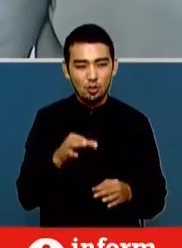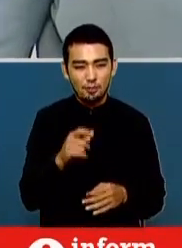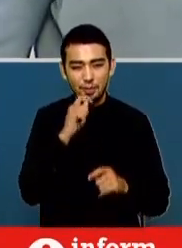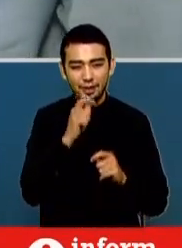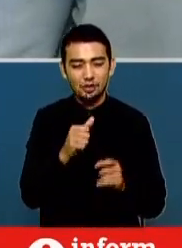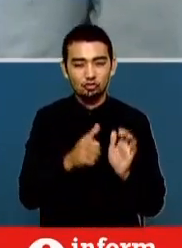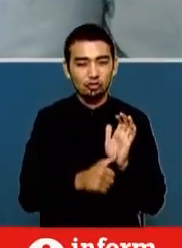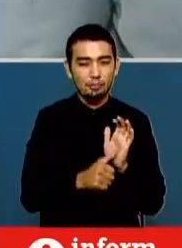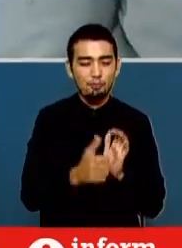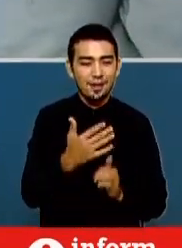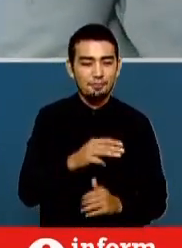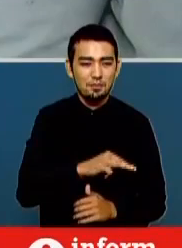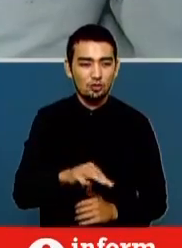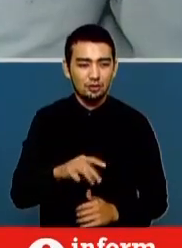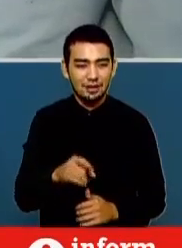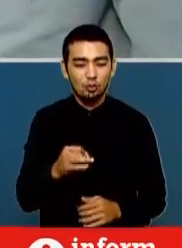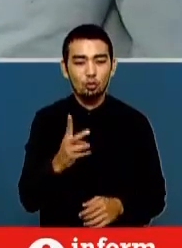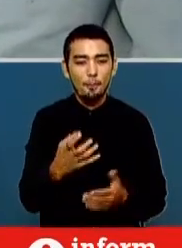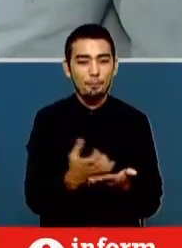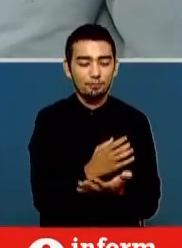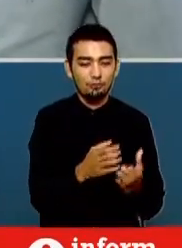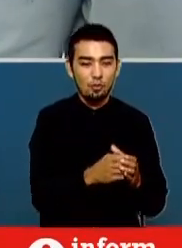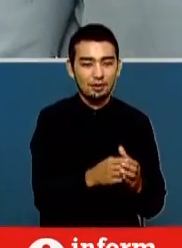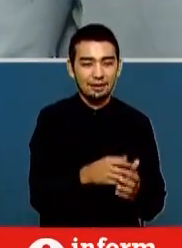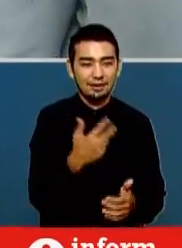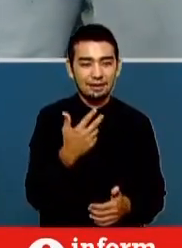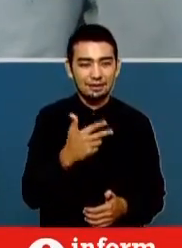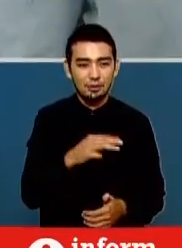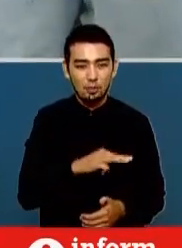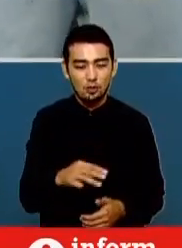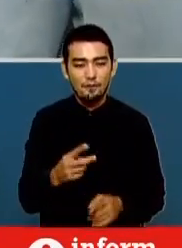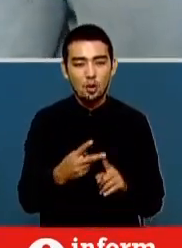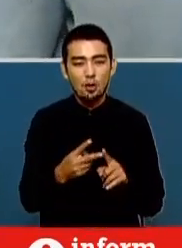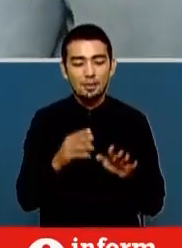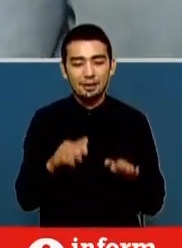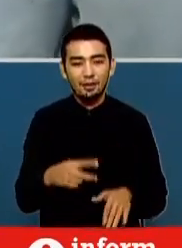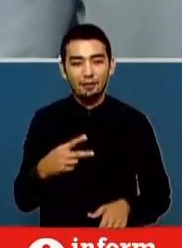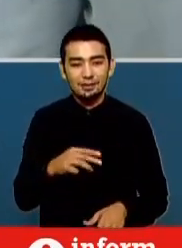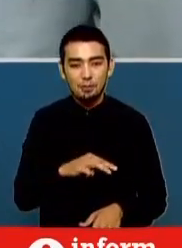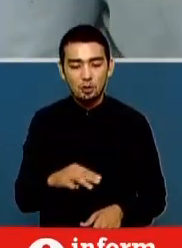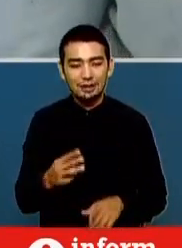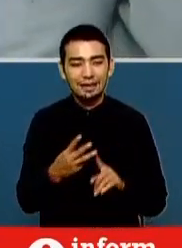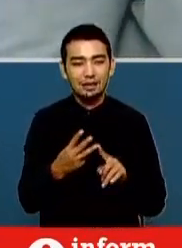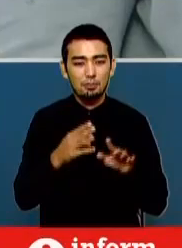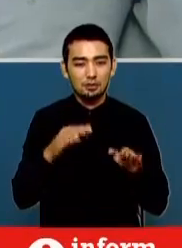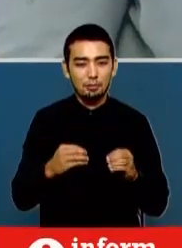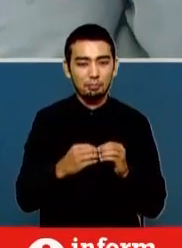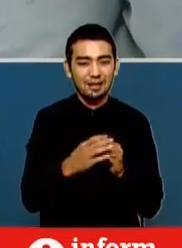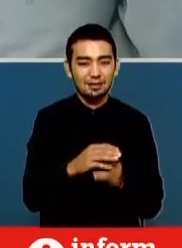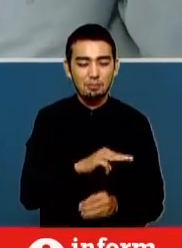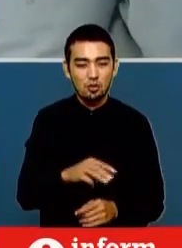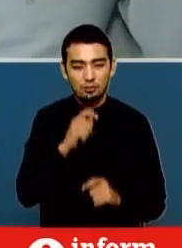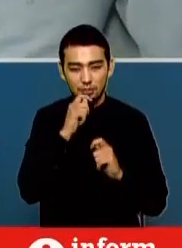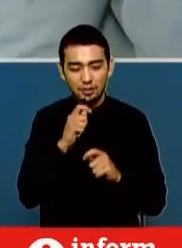65 миллион теңгені құрайды. Жеңпаз командаға 30 миллион, екінші орынға 20 миллион, ал үшінші орынға 15 миллион теңге